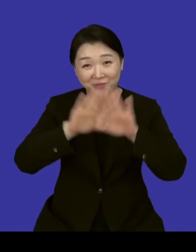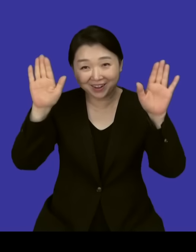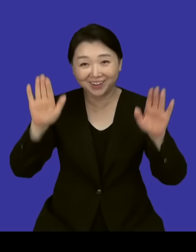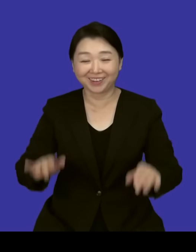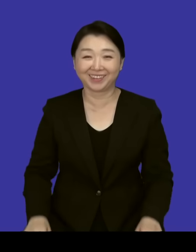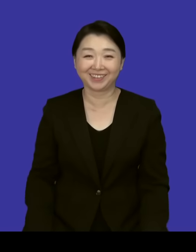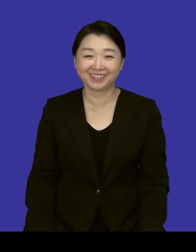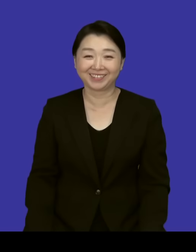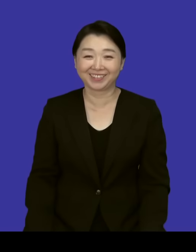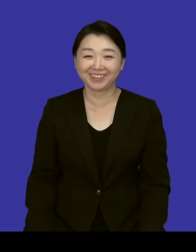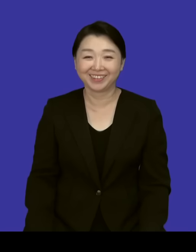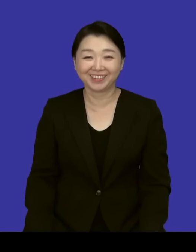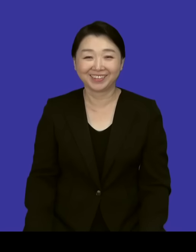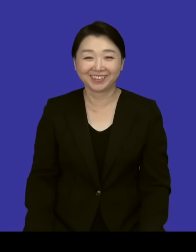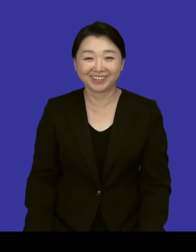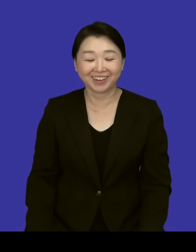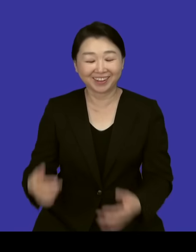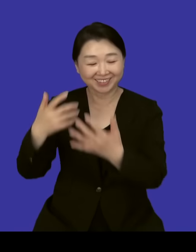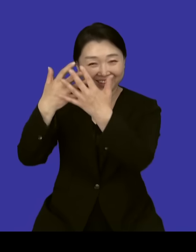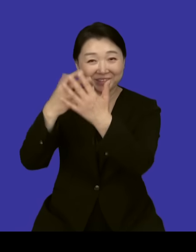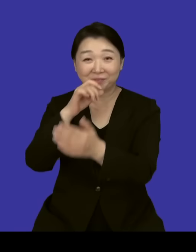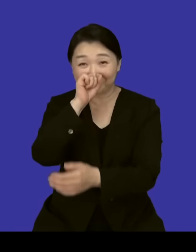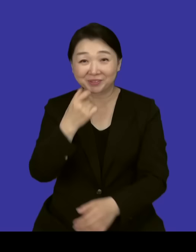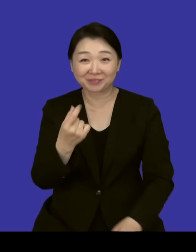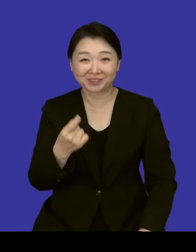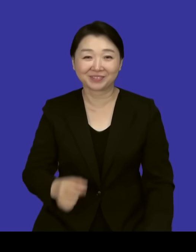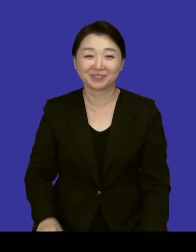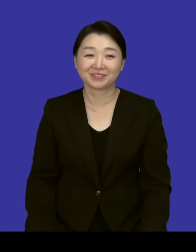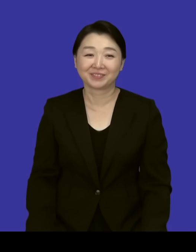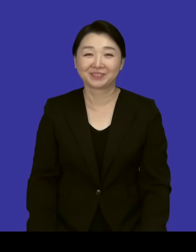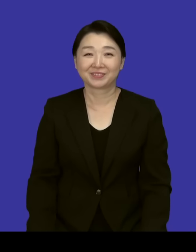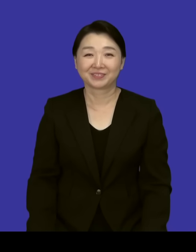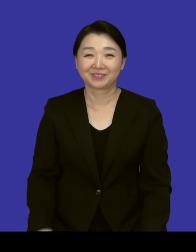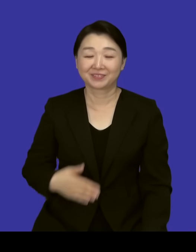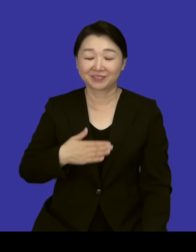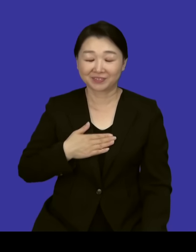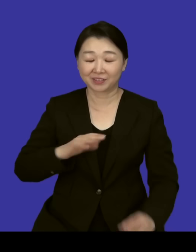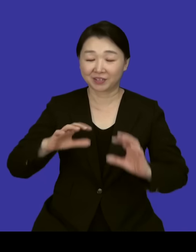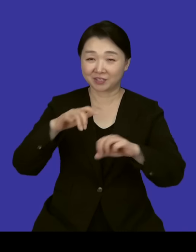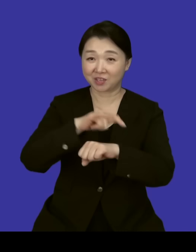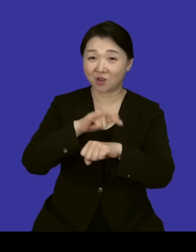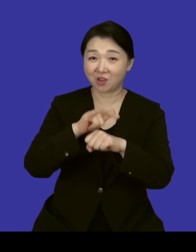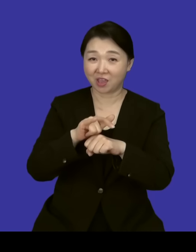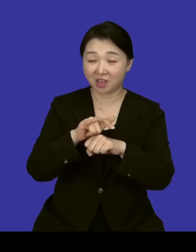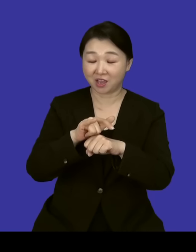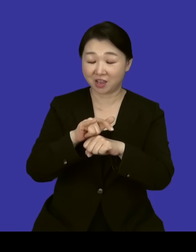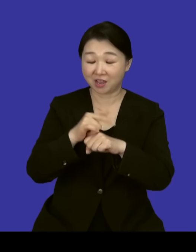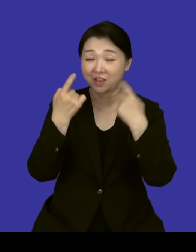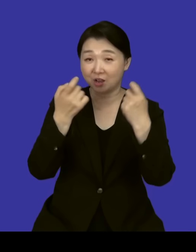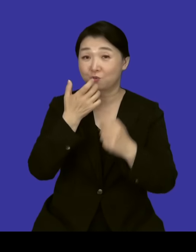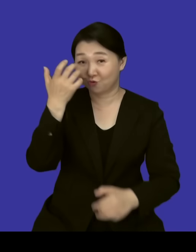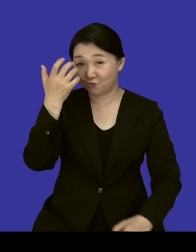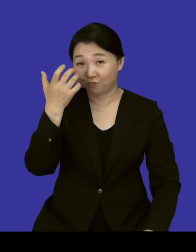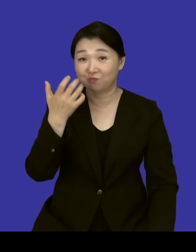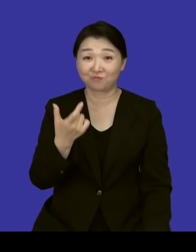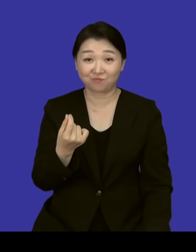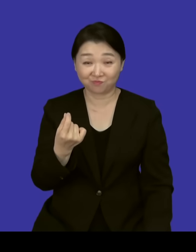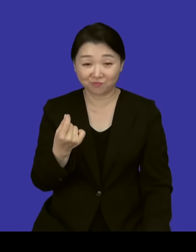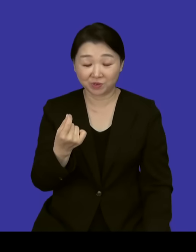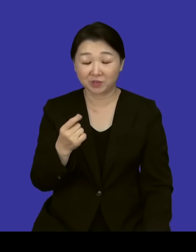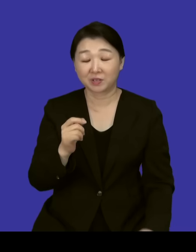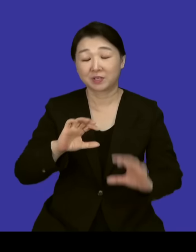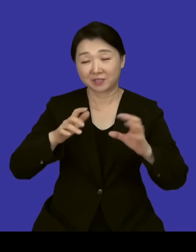표정이 확 피네. 상상만 해도 좋지. 난 상상도 안 해봤는데. 아, 제가 세계 여행 다니는 게 꿈이었는데 어릴 때부터 세계 여행